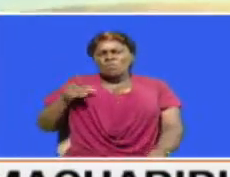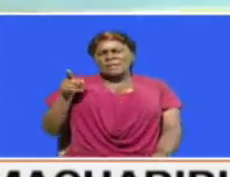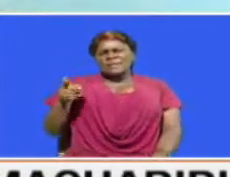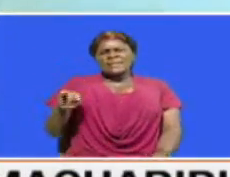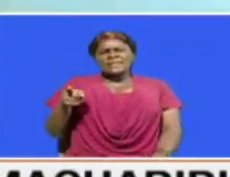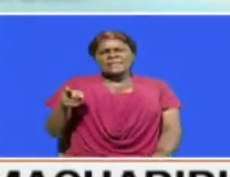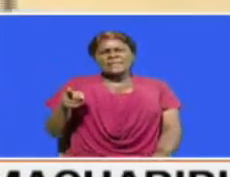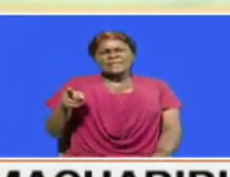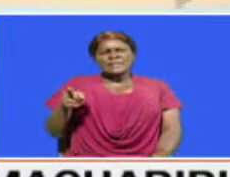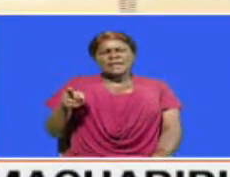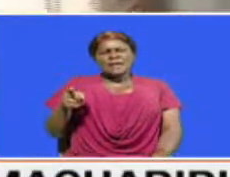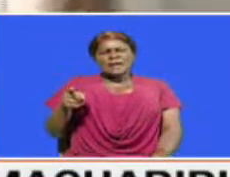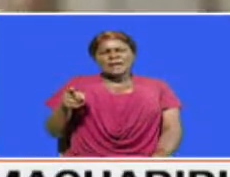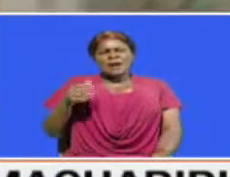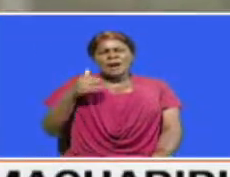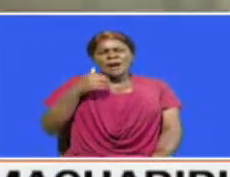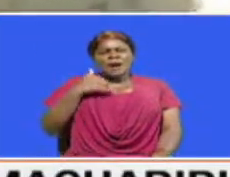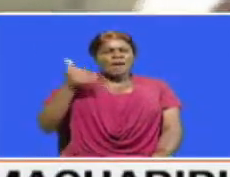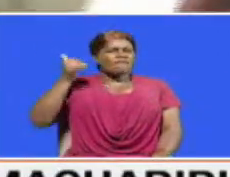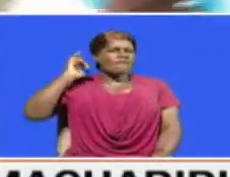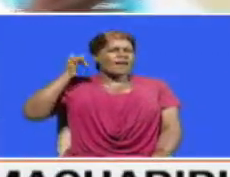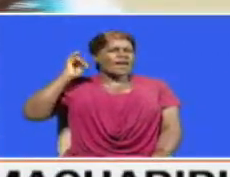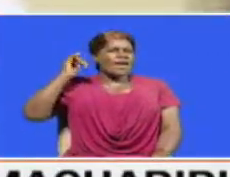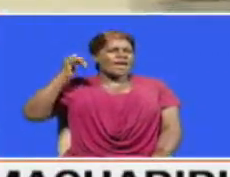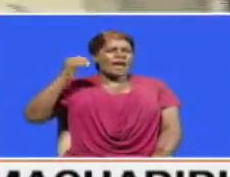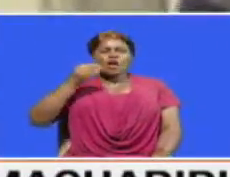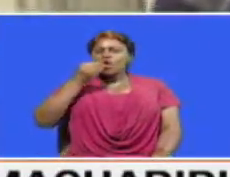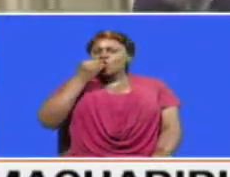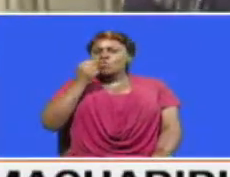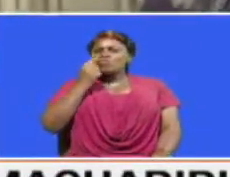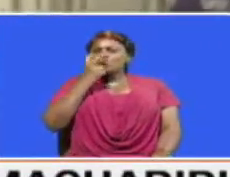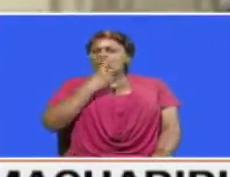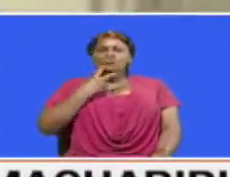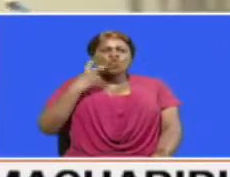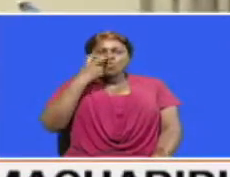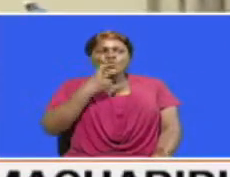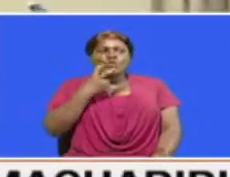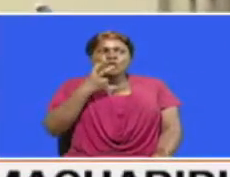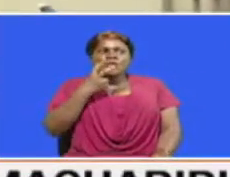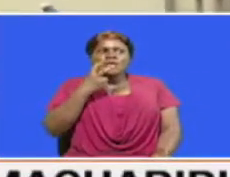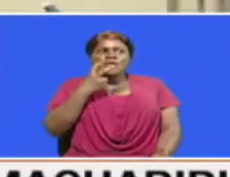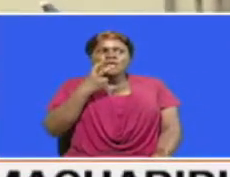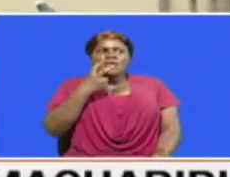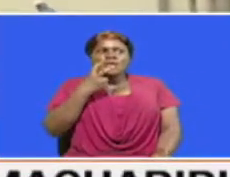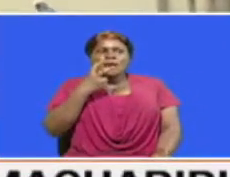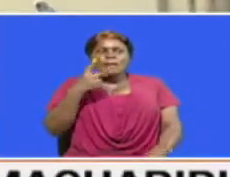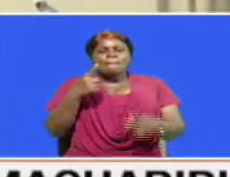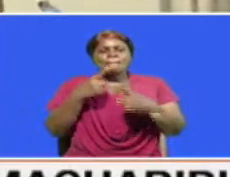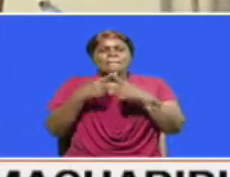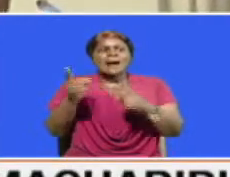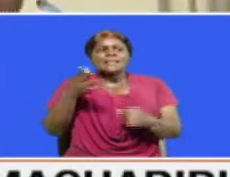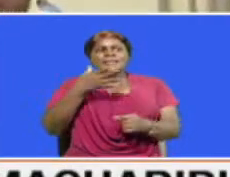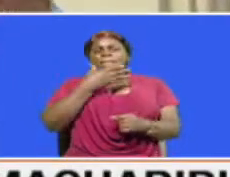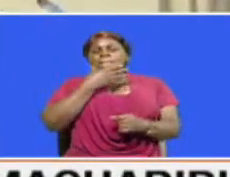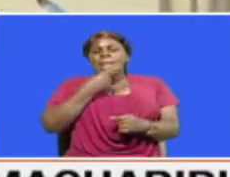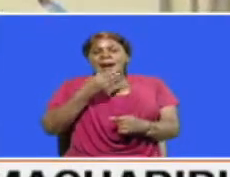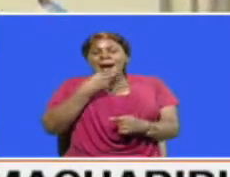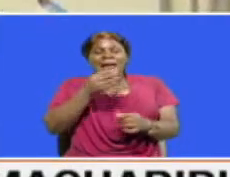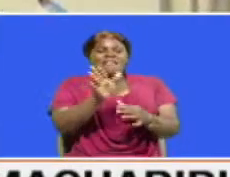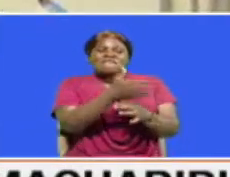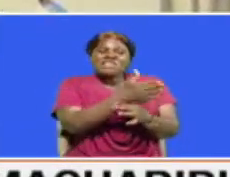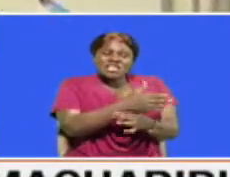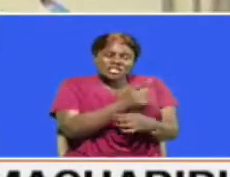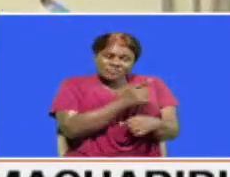huwa inaweka mayai mdomoni na basi haikuli. Lakini ya